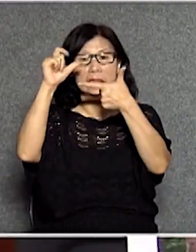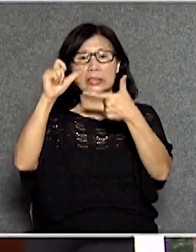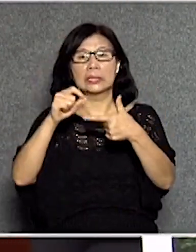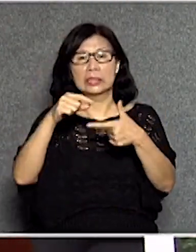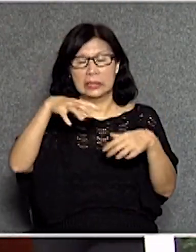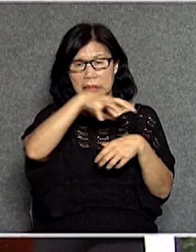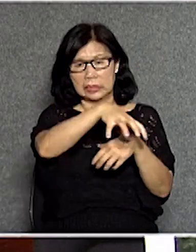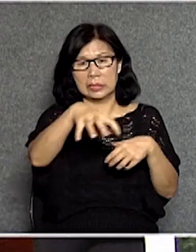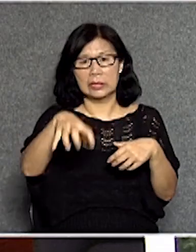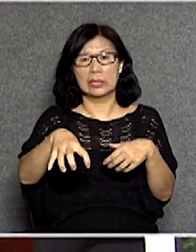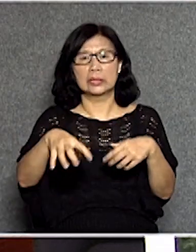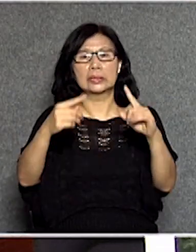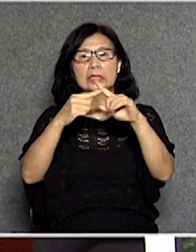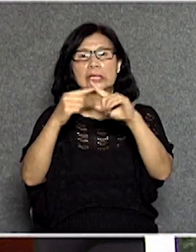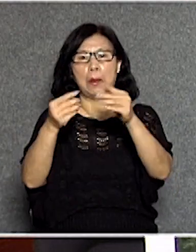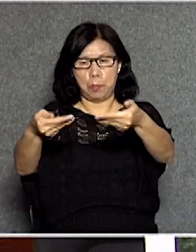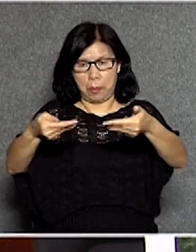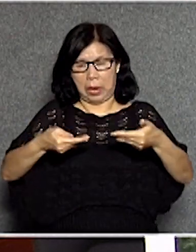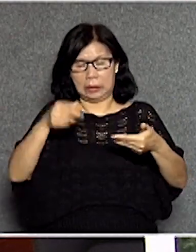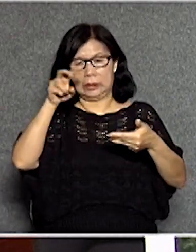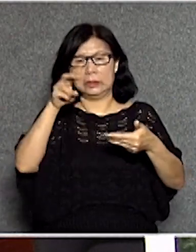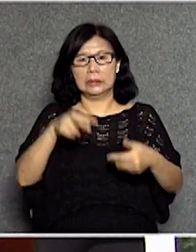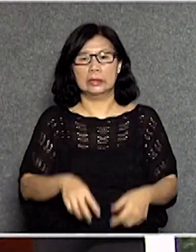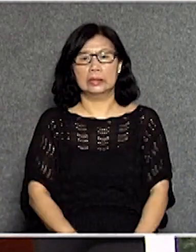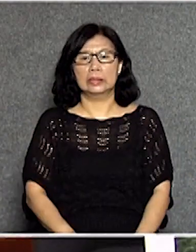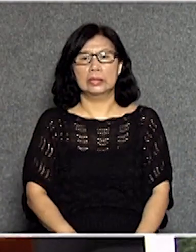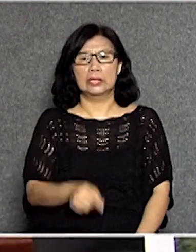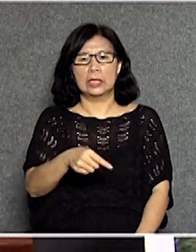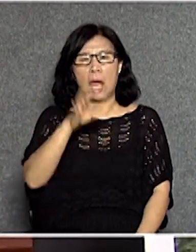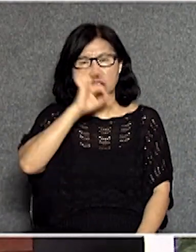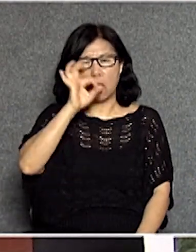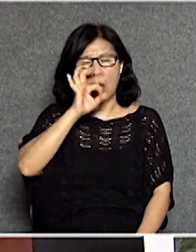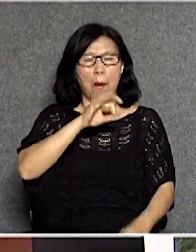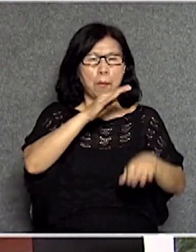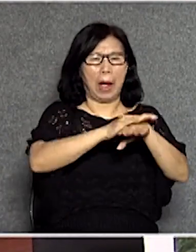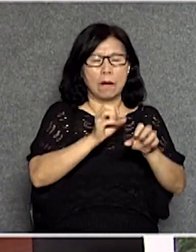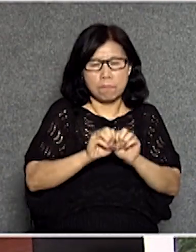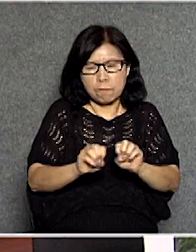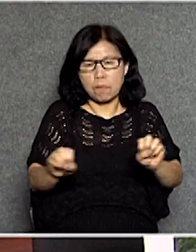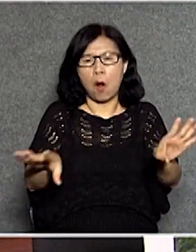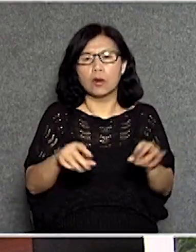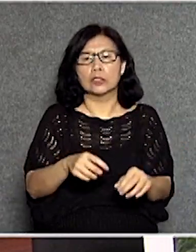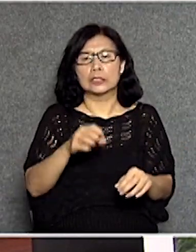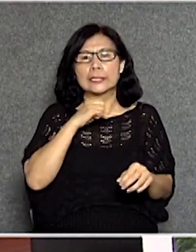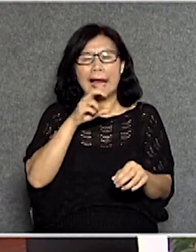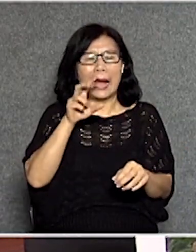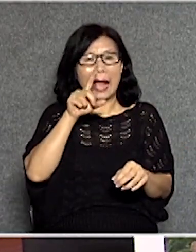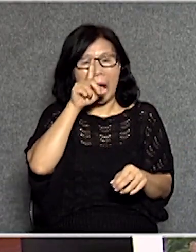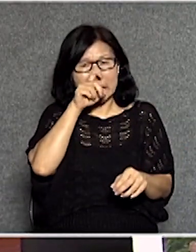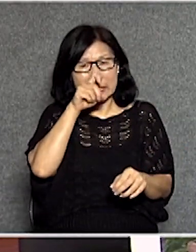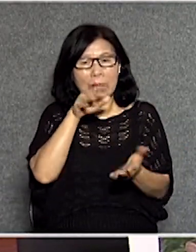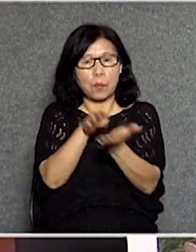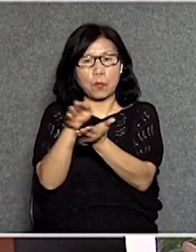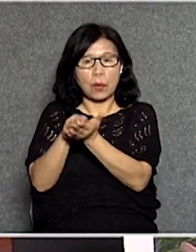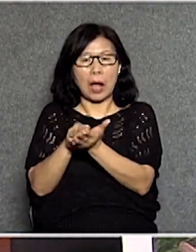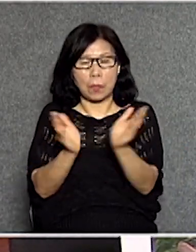區嚇街坊俾我嘅，即換言之咧，你落幾重嘅老鼠肉藥，幾重嘅老鼠膠，幾多隻老鼠